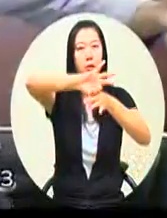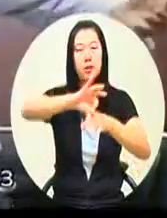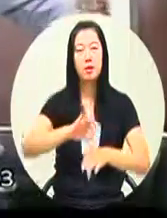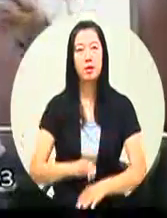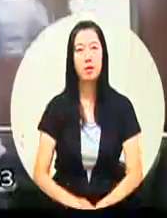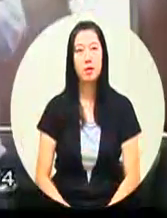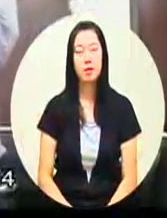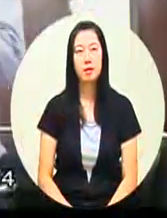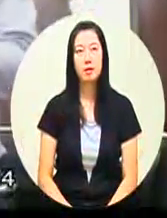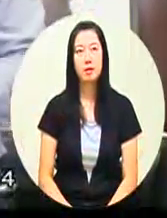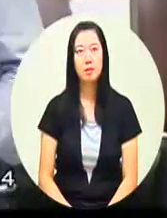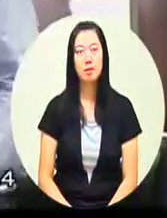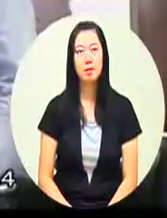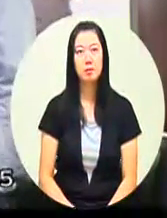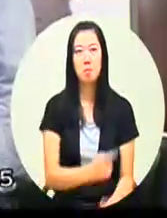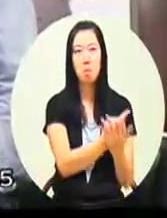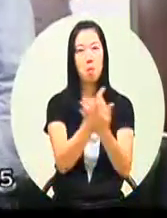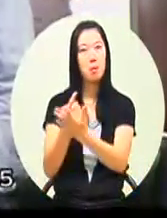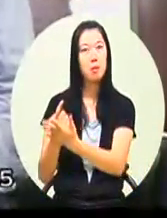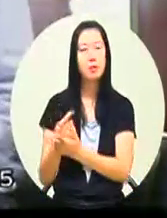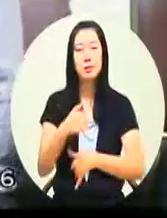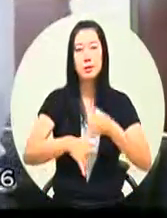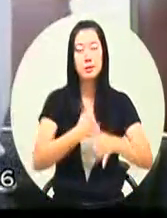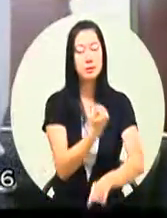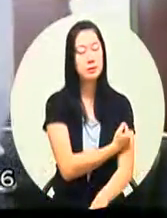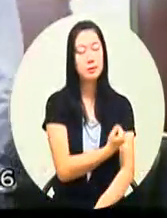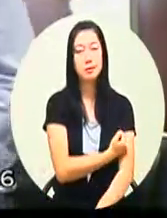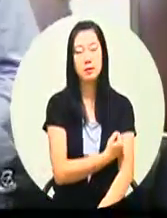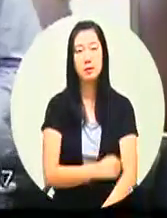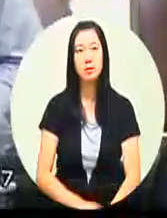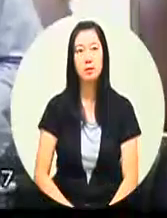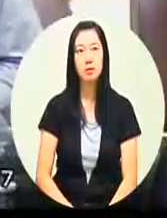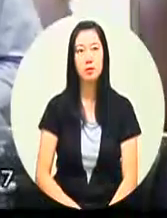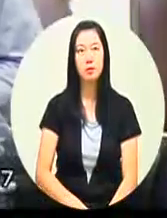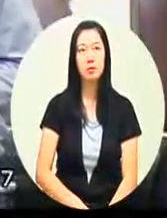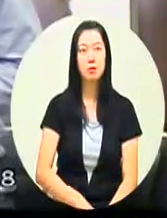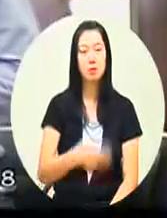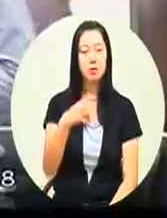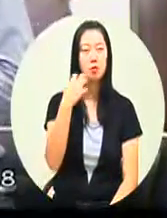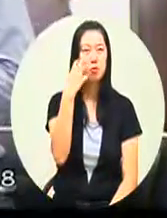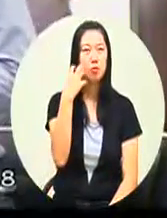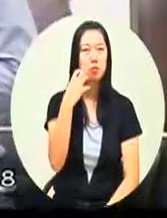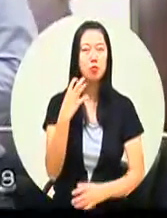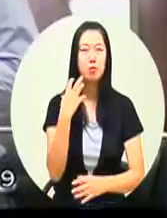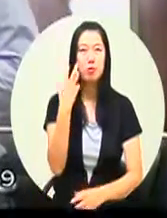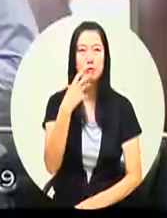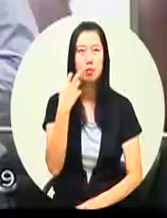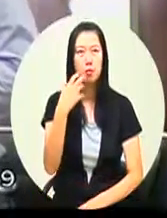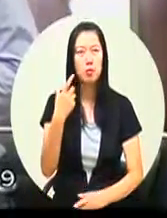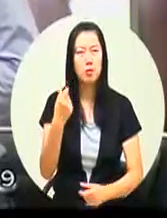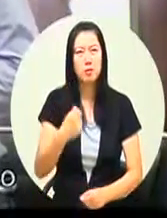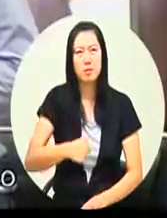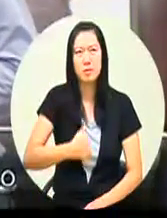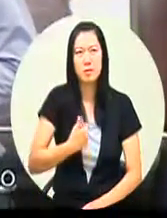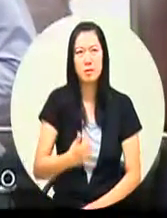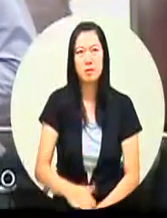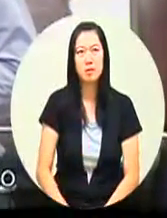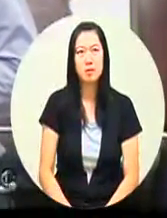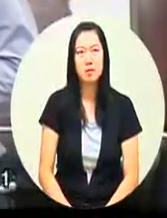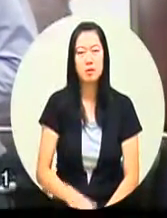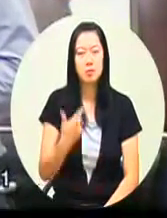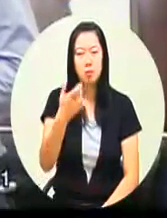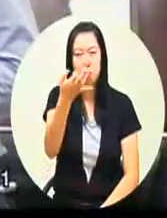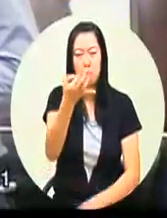大家哀哀叫了，而且水果说有个特性，上来之后很不容易回得